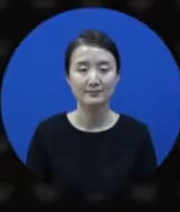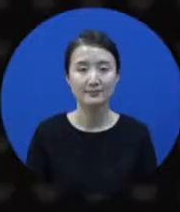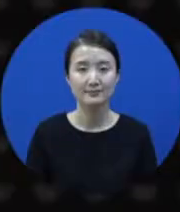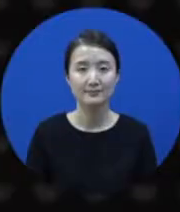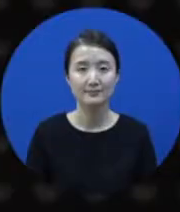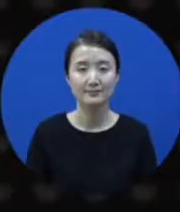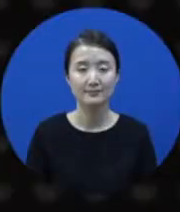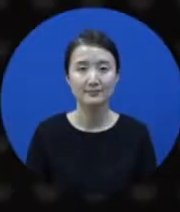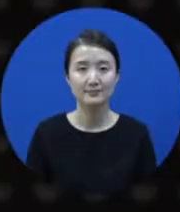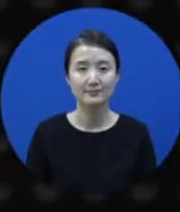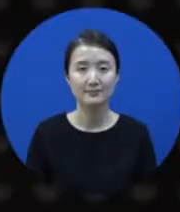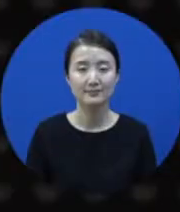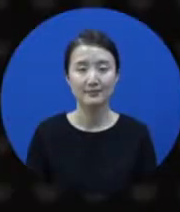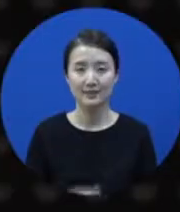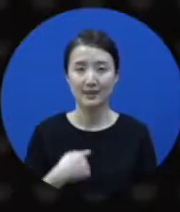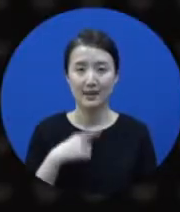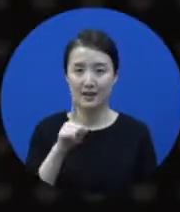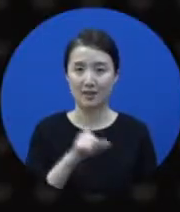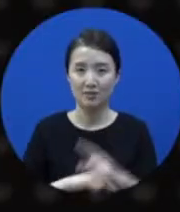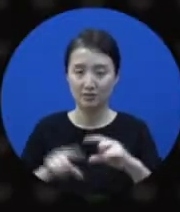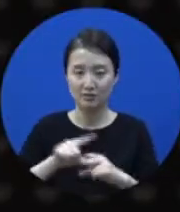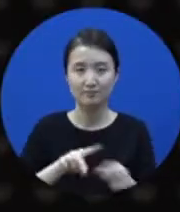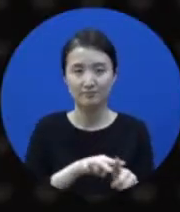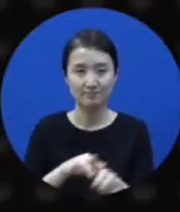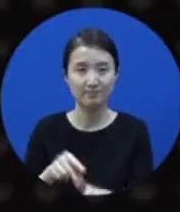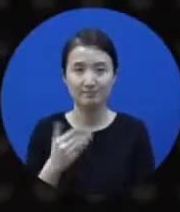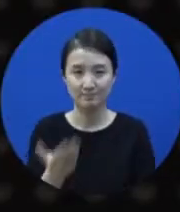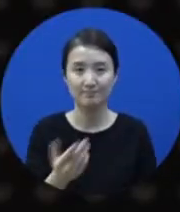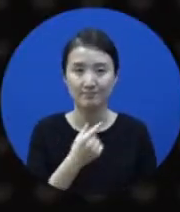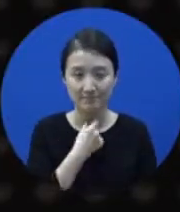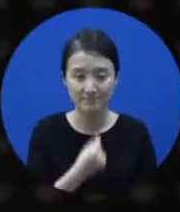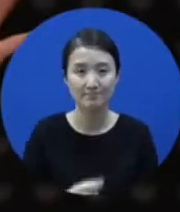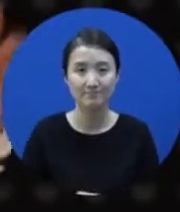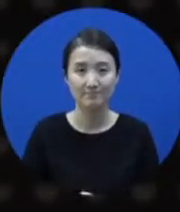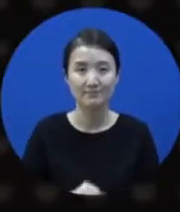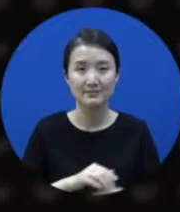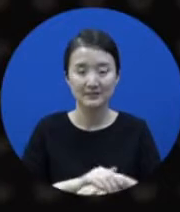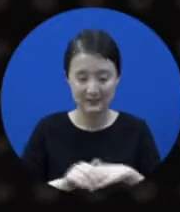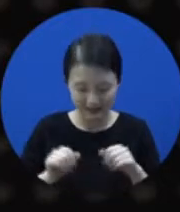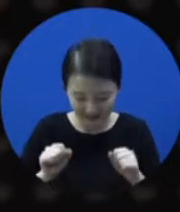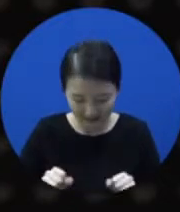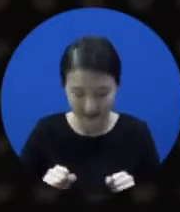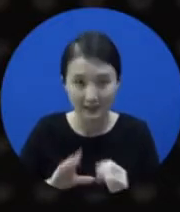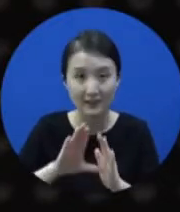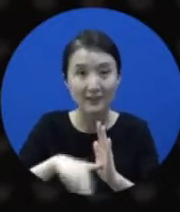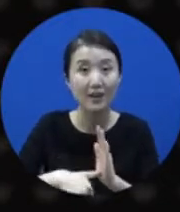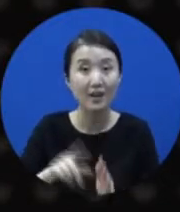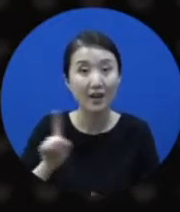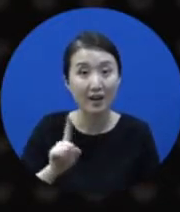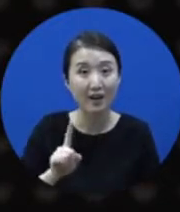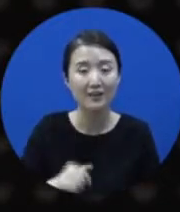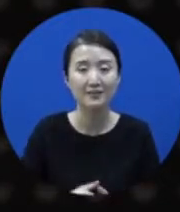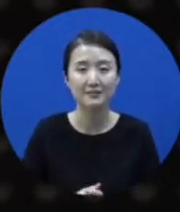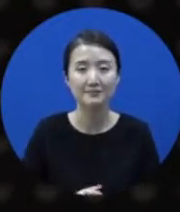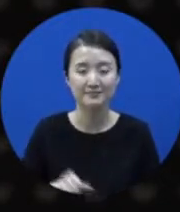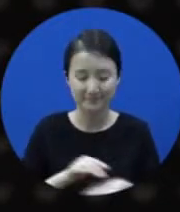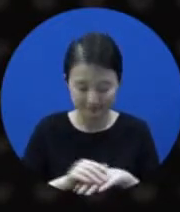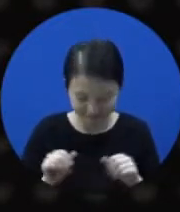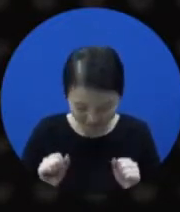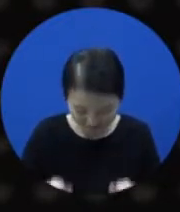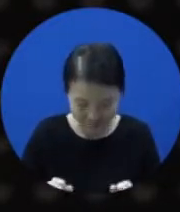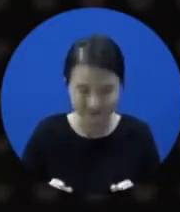자, 제가 한 가지 좀 알려드릴게요. 여러분 인사하시잖아요. 그럼 대부분이 이렇게 인사하십니다. 안녕하세요,